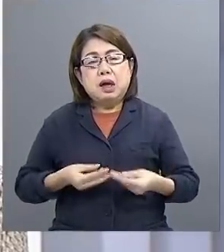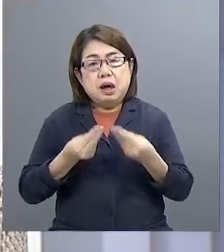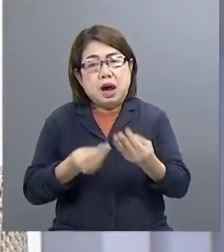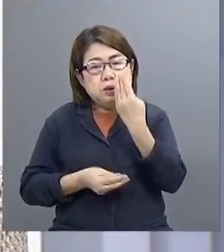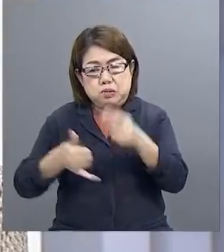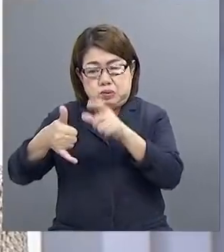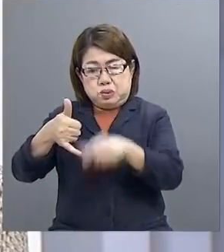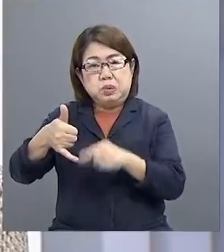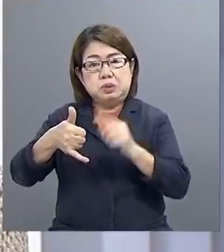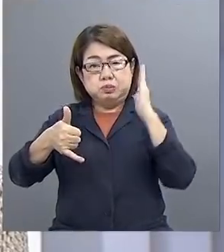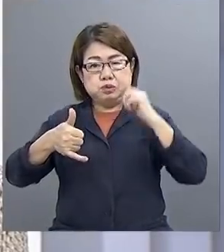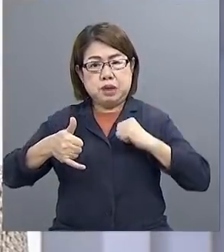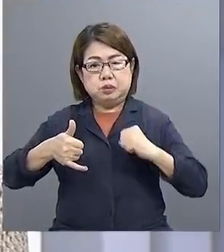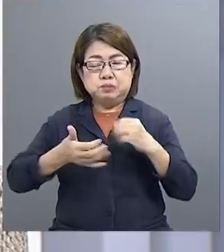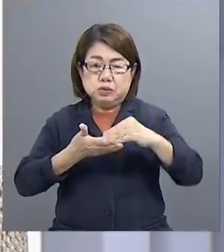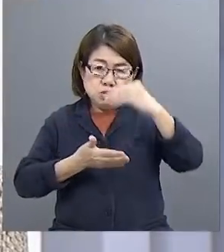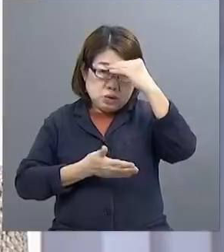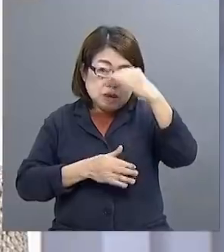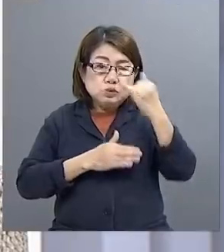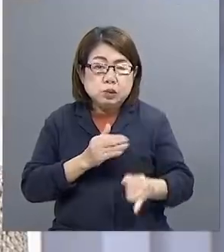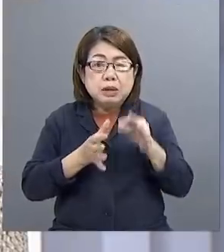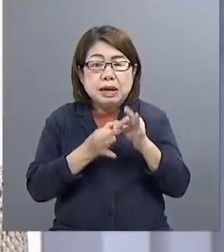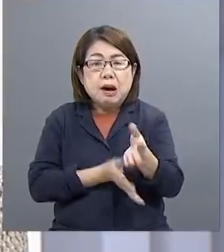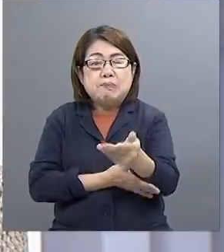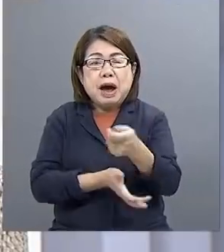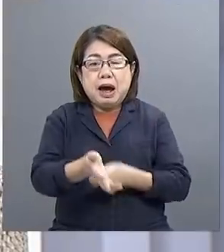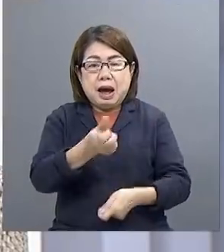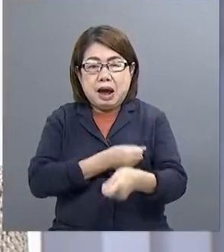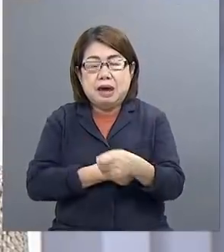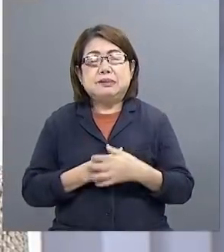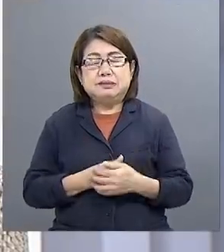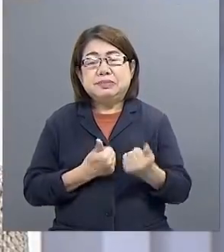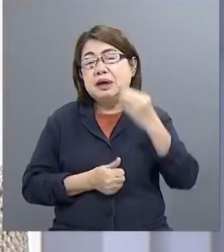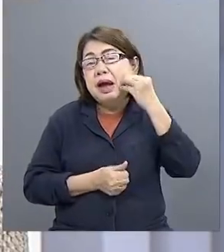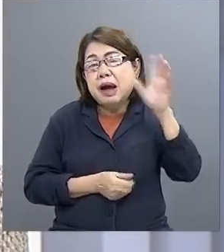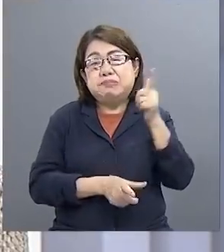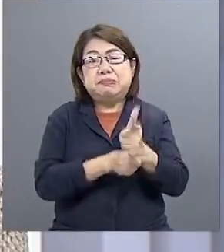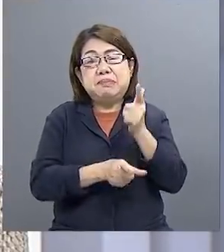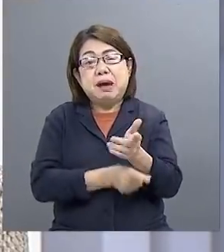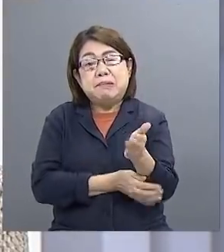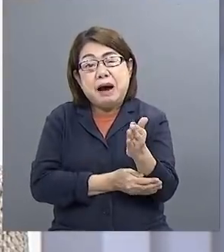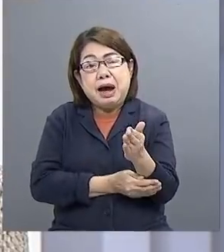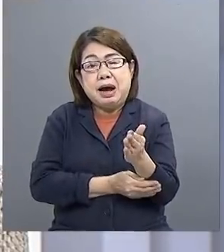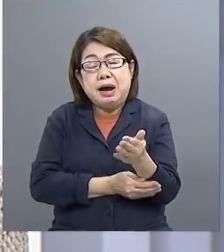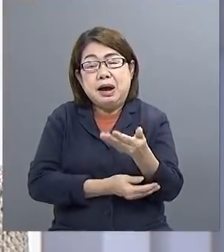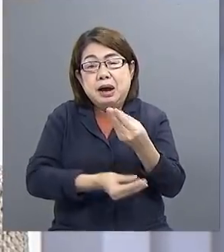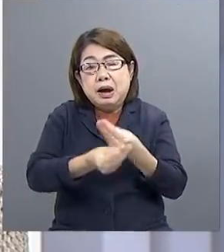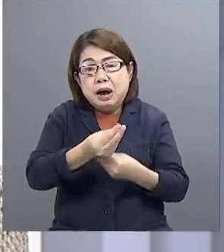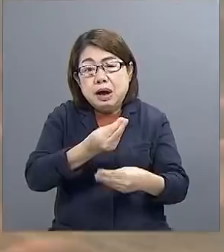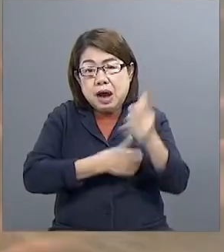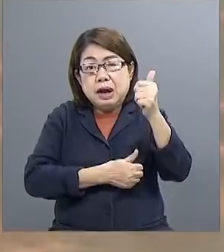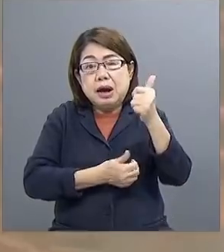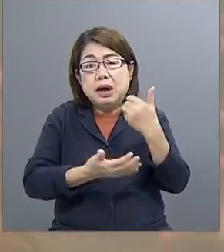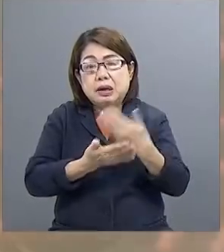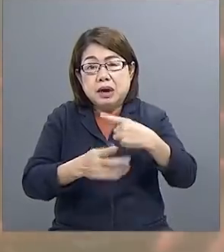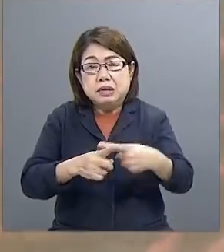ครับที่เขาจบด้านประมงมาโดยตรงแล้วก็กลับบ้านไปเพราะปลาทับทิมขายเพราะคนว่ารายได้ต่อเดือนนะครับเมื่อสองแสนบาท